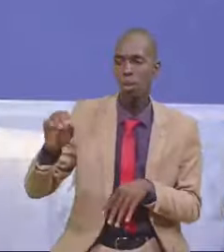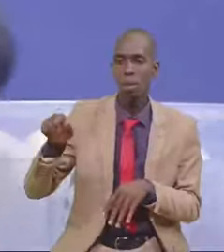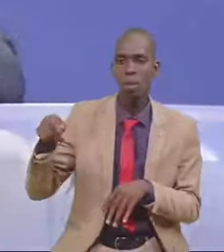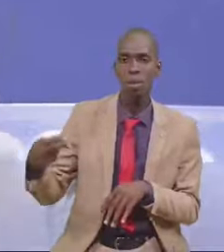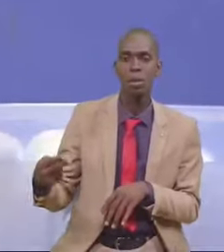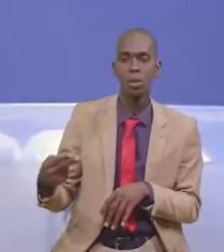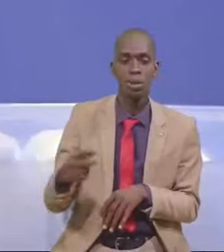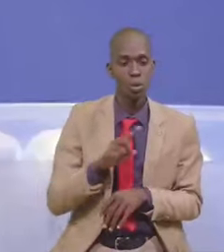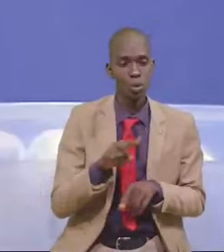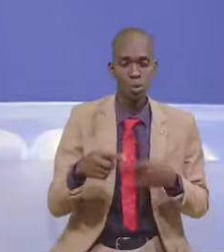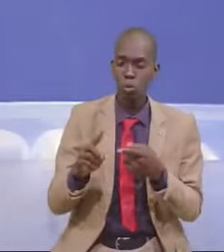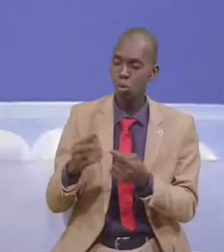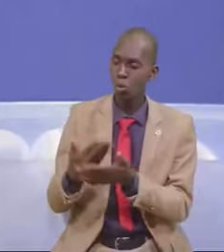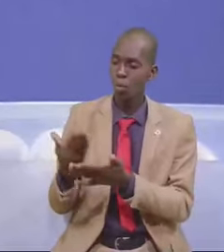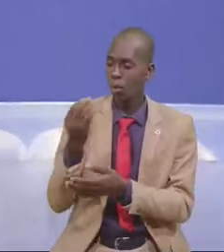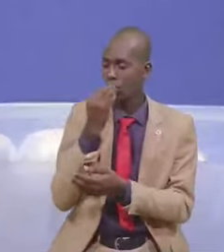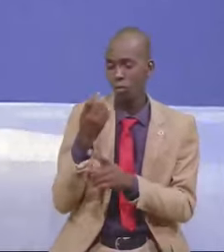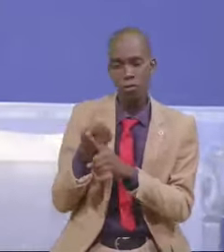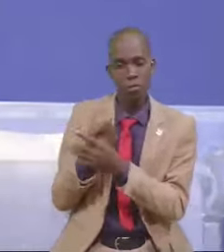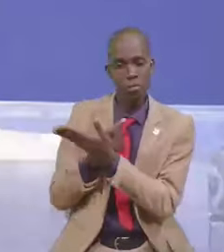vous allez acheter la nourriture là-bas.